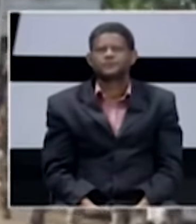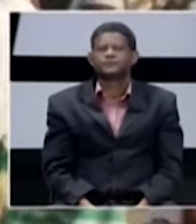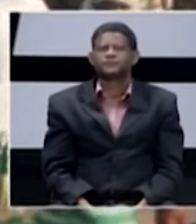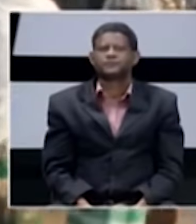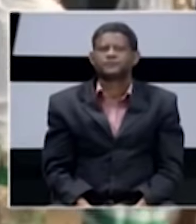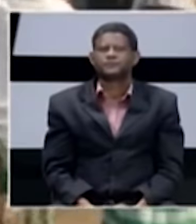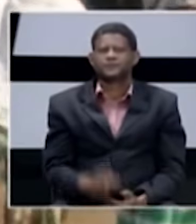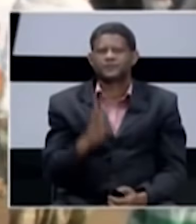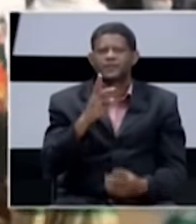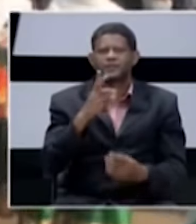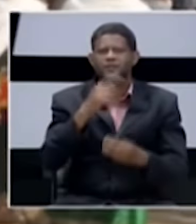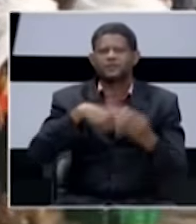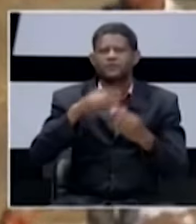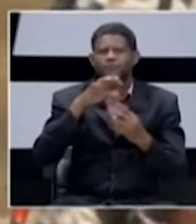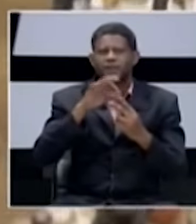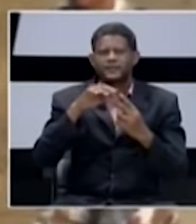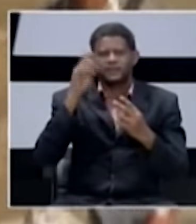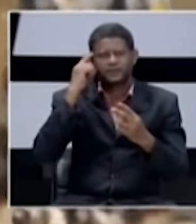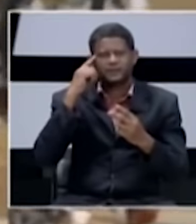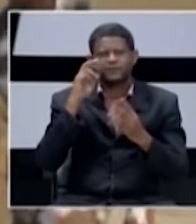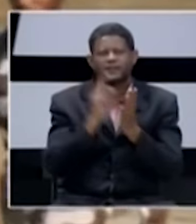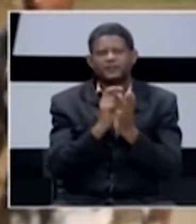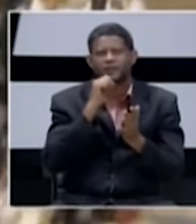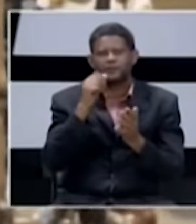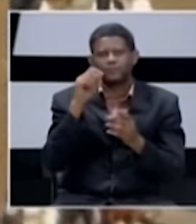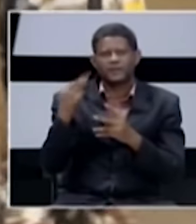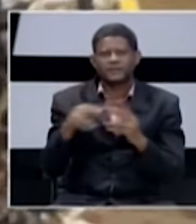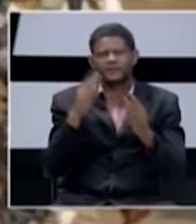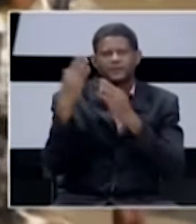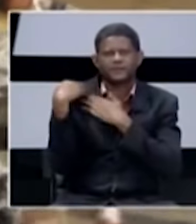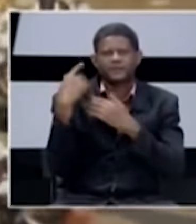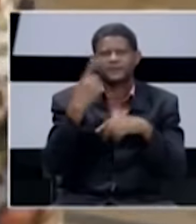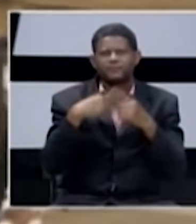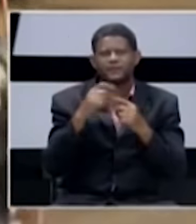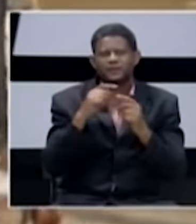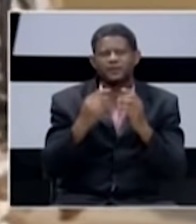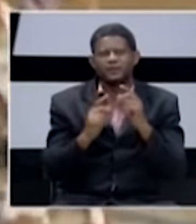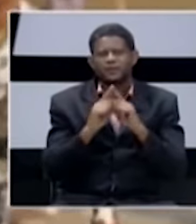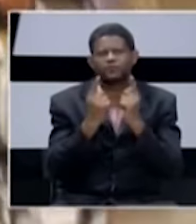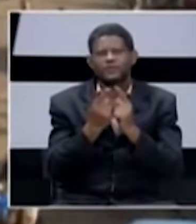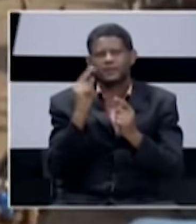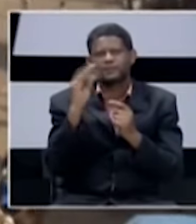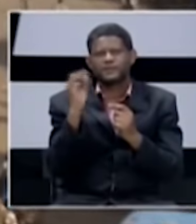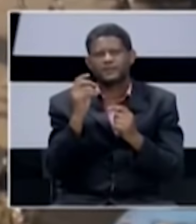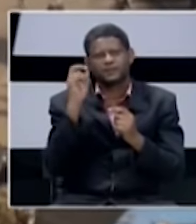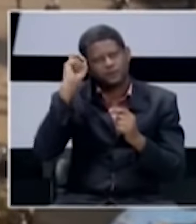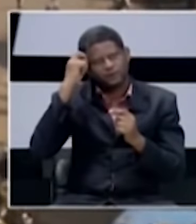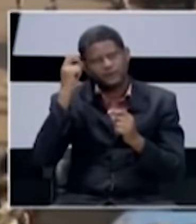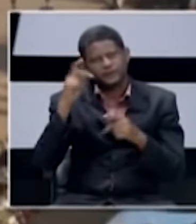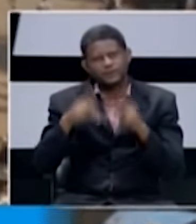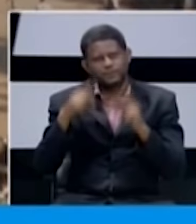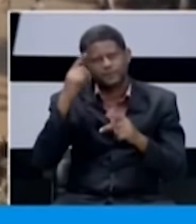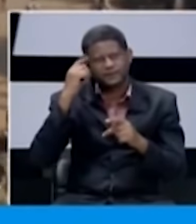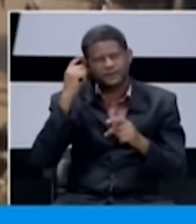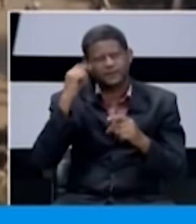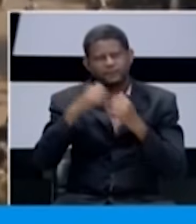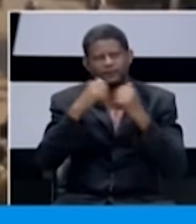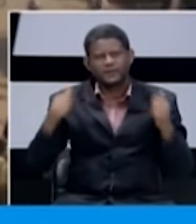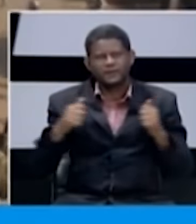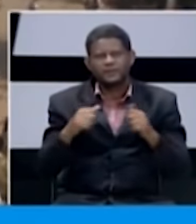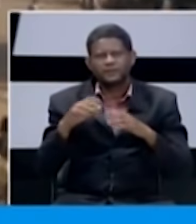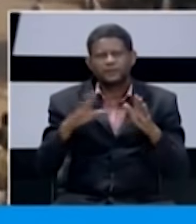شاشای زور مرز آتگرای بزیحگاو منگدی نفسلطان زده یه بجل بلسگنا حووحات که هزو تگرای من سال مسئل الان که گورو سانحم علی یازیو